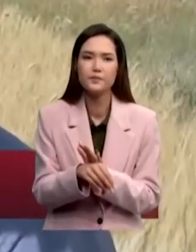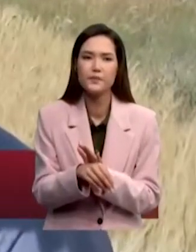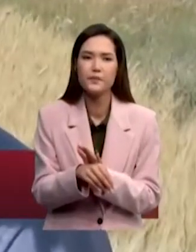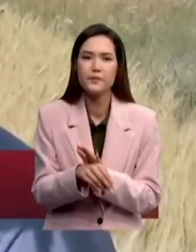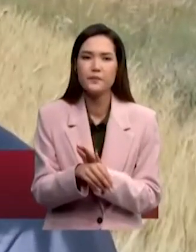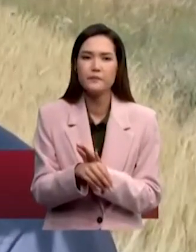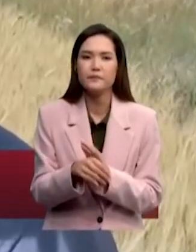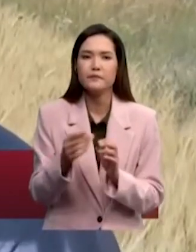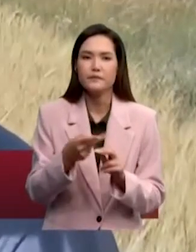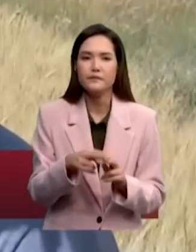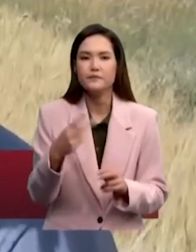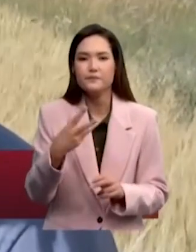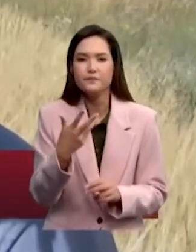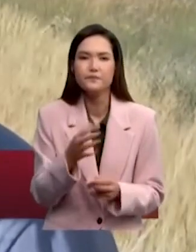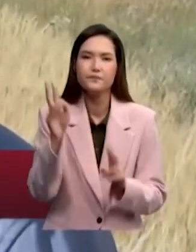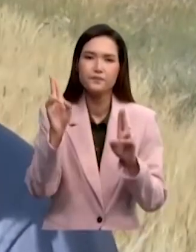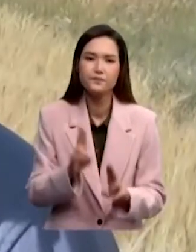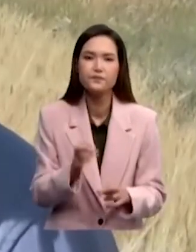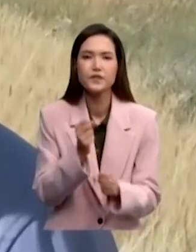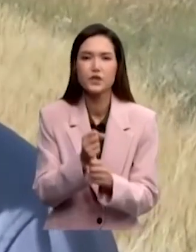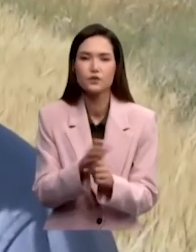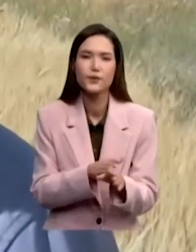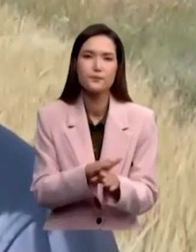болсақ, 23 трактор алынды. Одан кейін